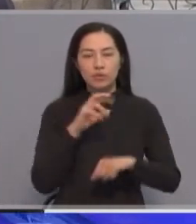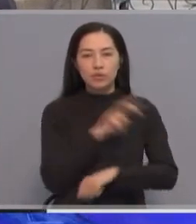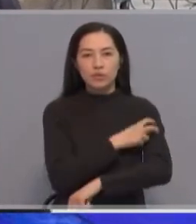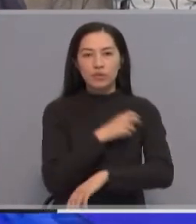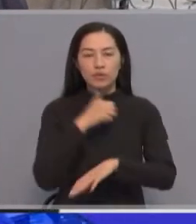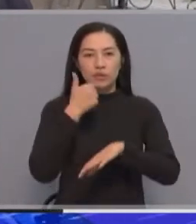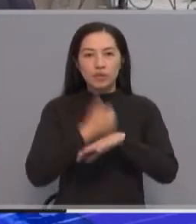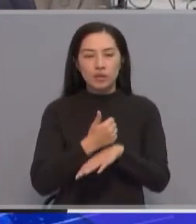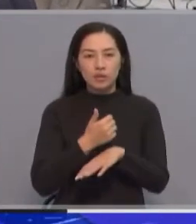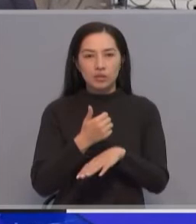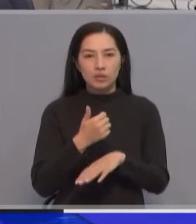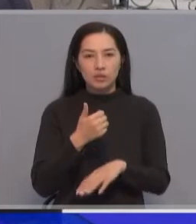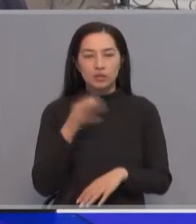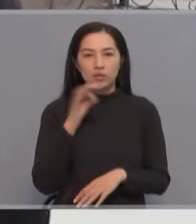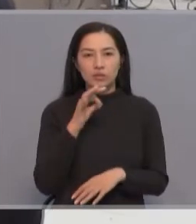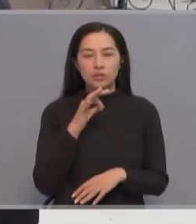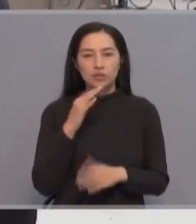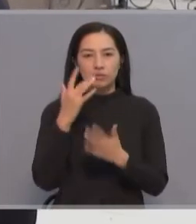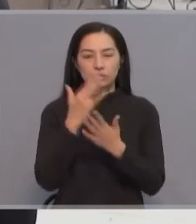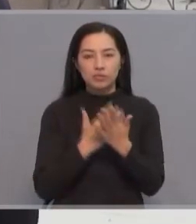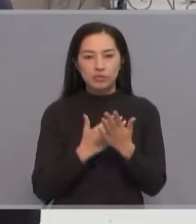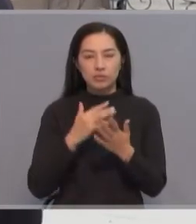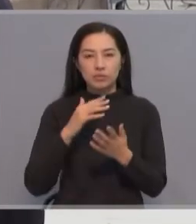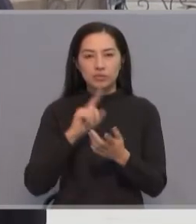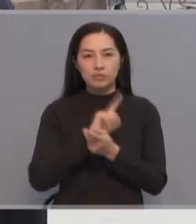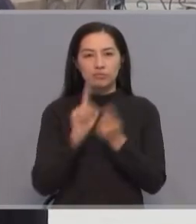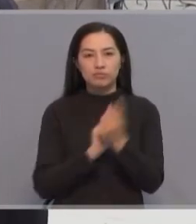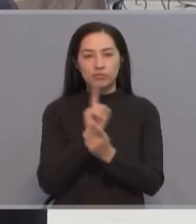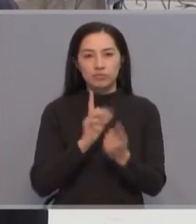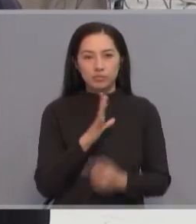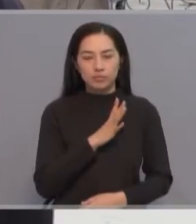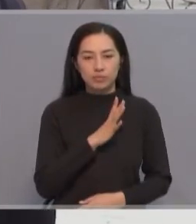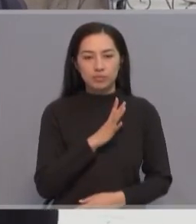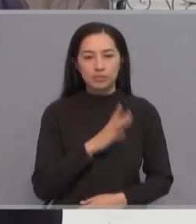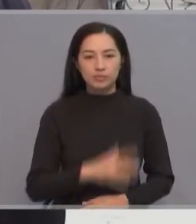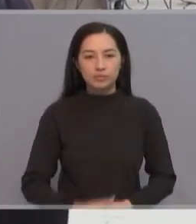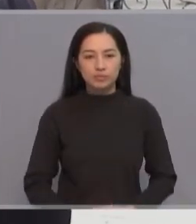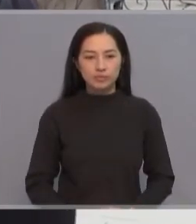санитарлық дәрігерімен бірқатар нысандарға жеңілдету шаралары қарастырылған.